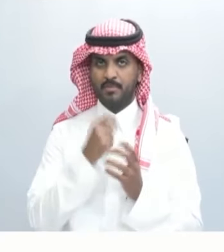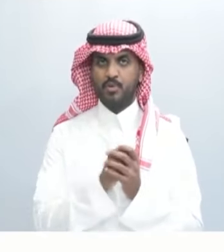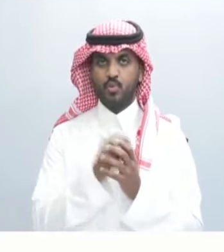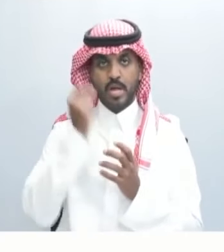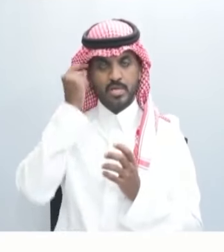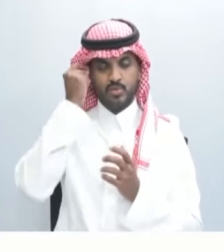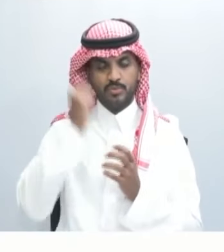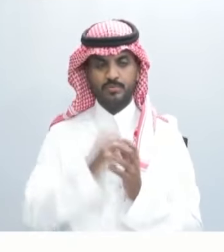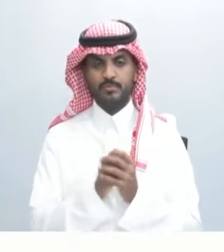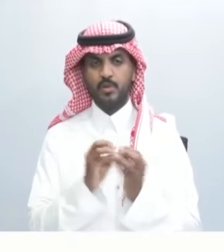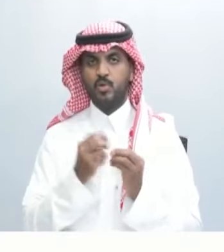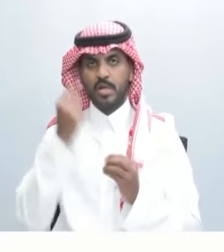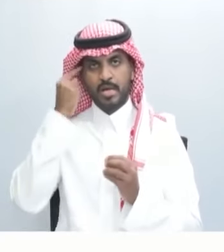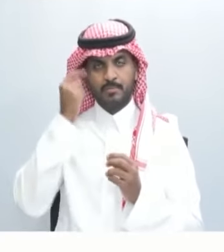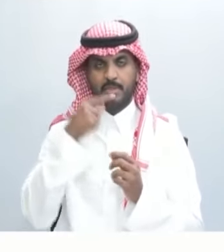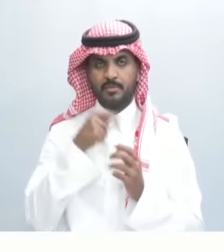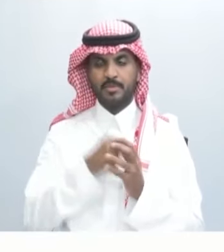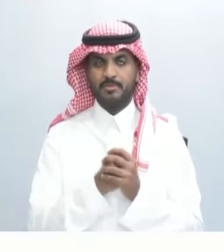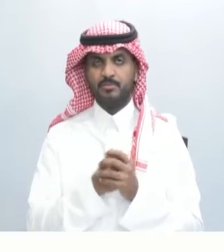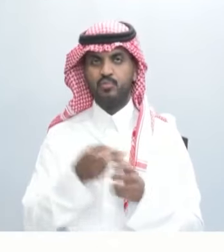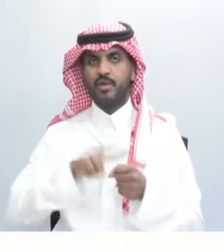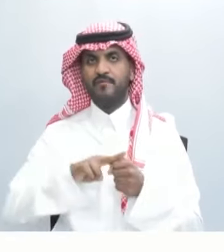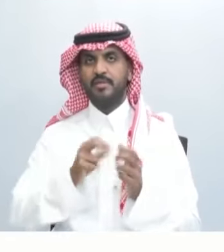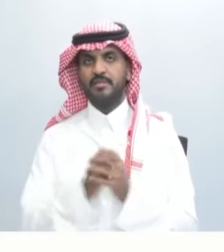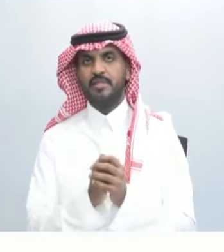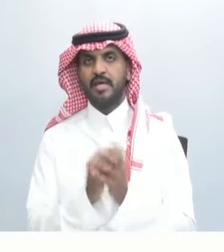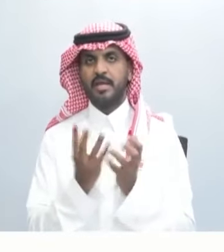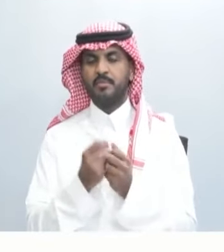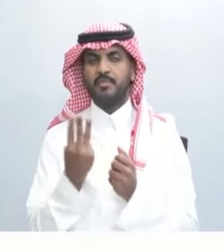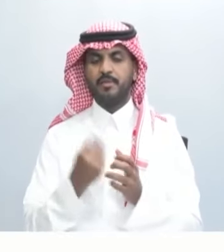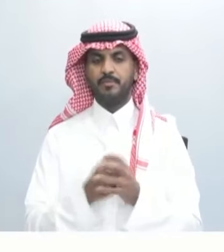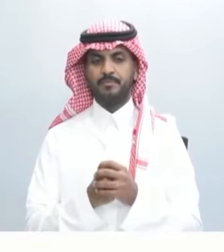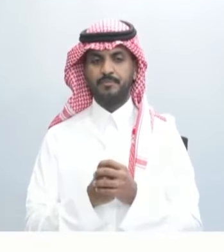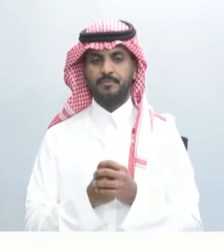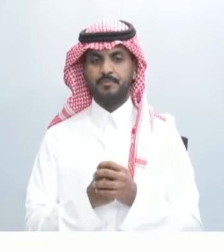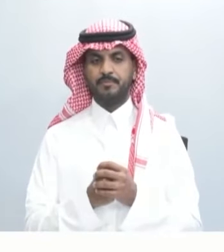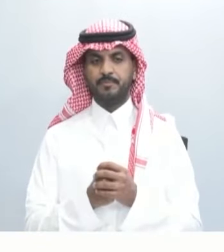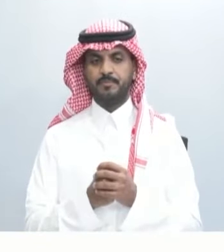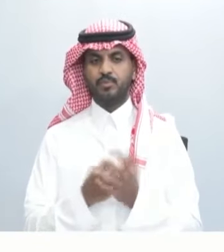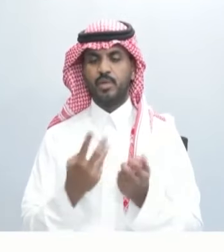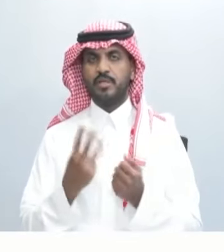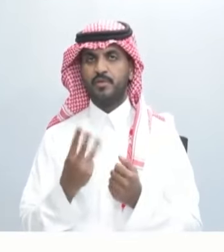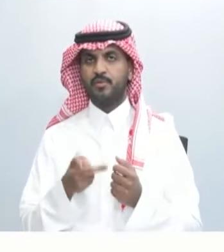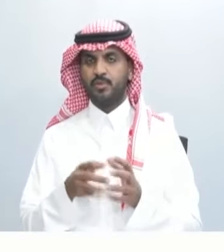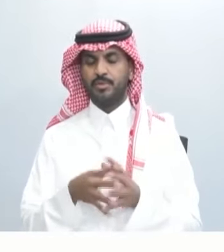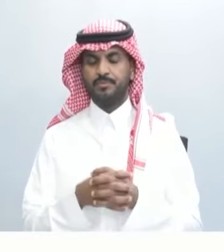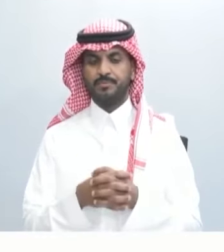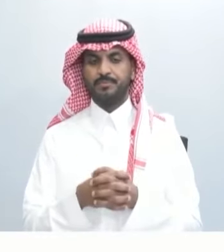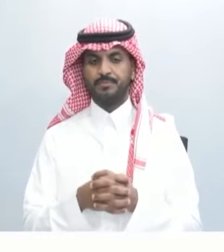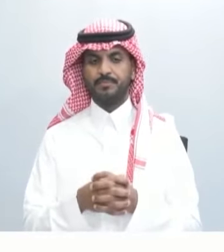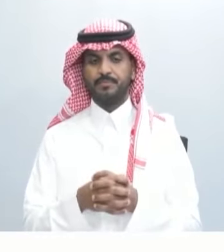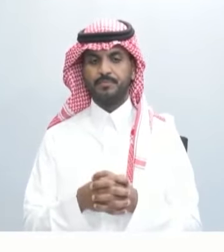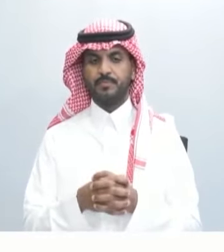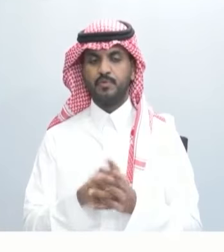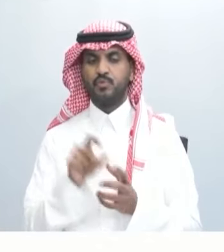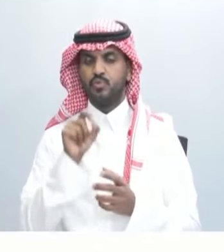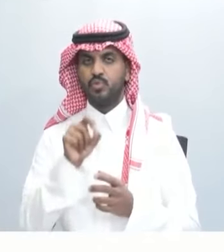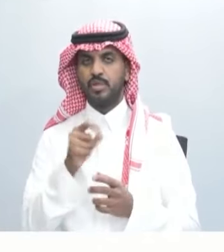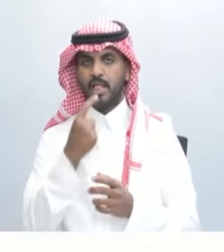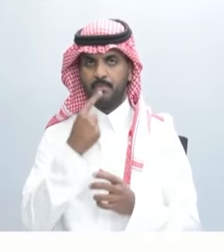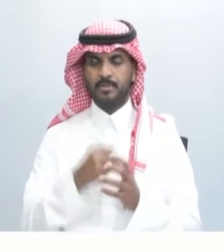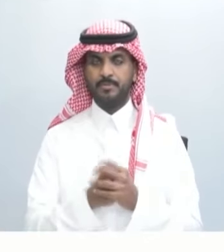اللون الاحمر ساحدد مضاعفات العدد ثلاثه اذا العدد ثلاثه هنا بارك الله فيكم ساضع له نقطه